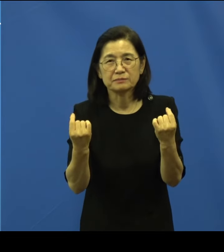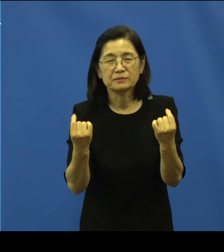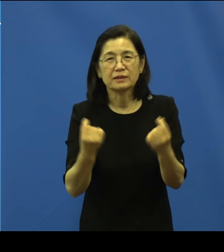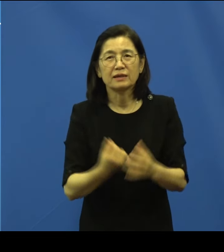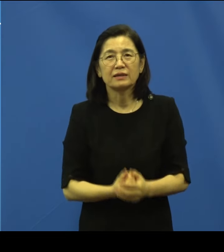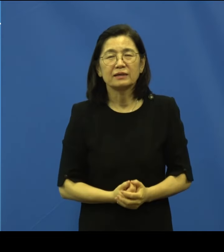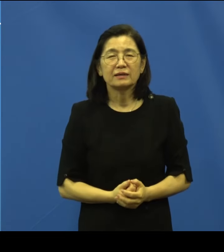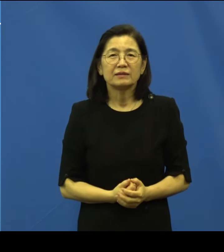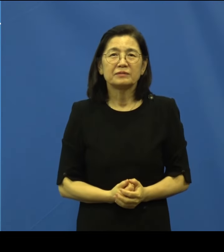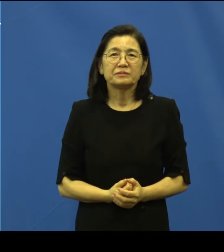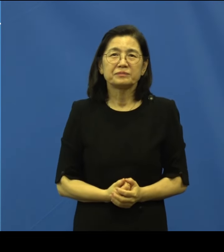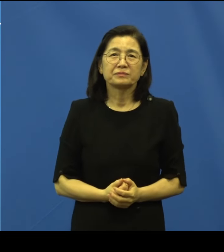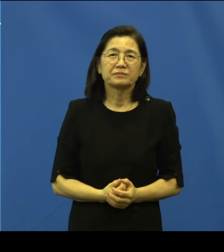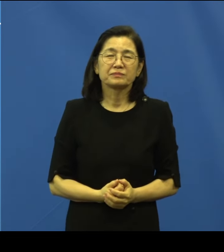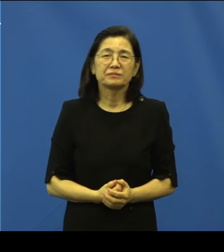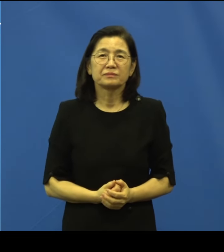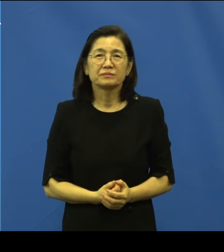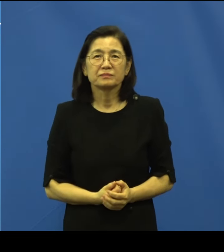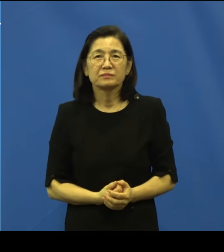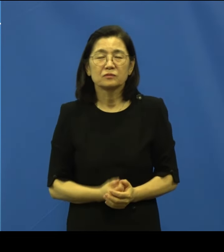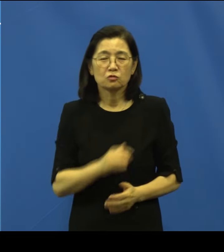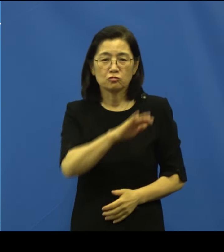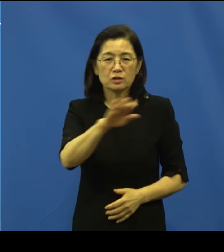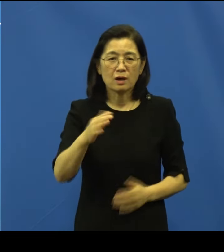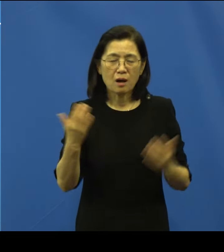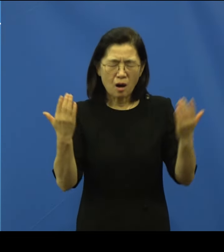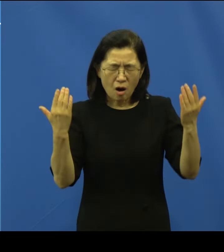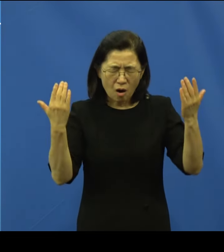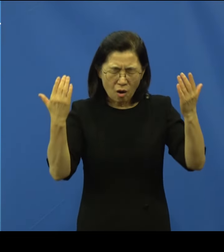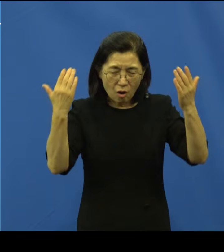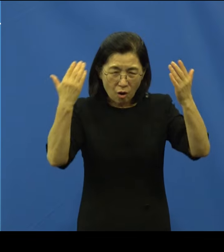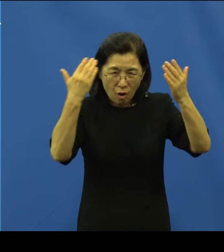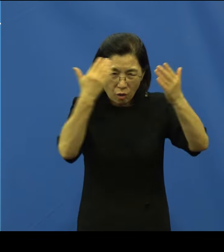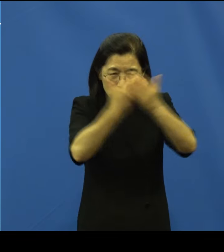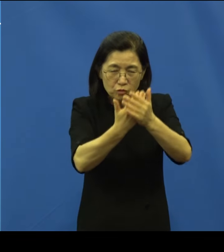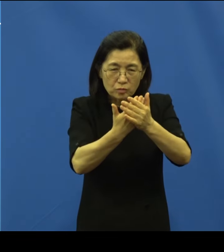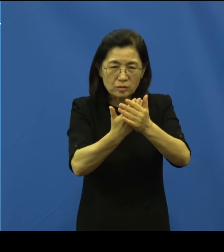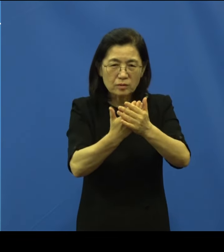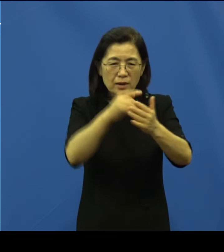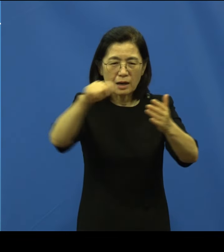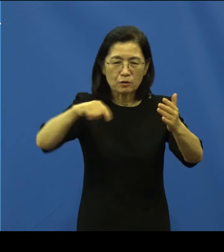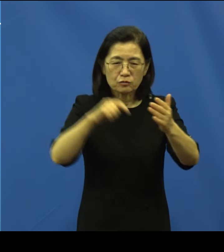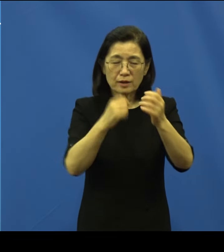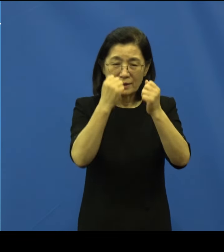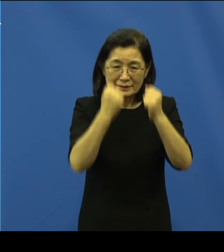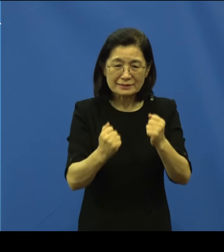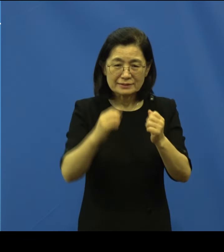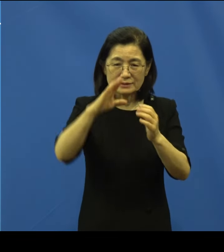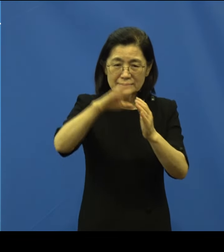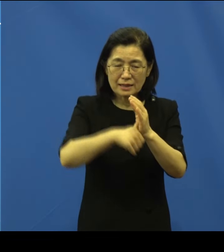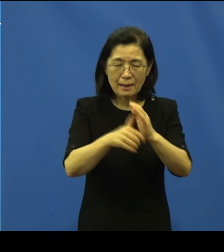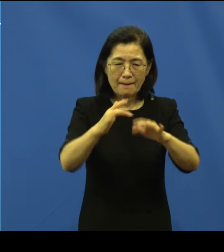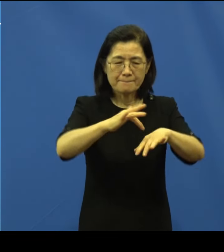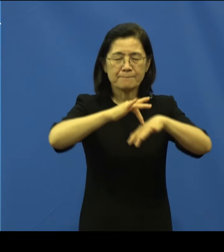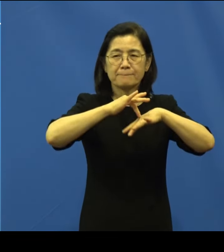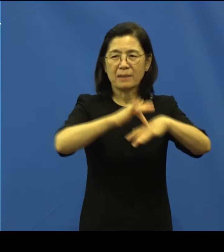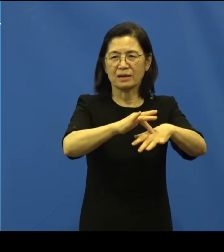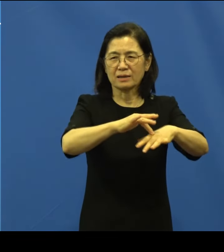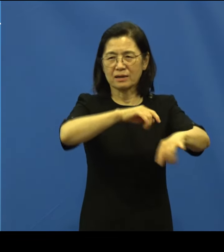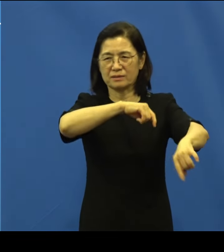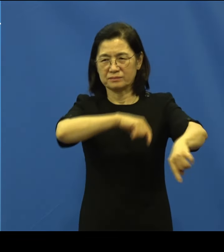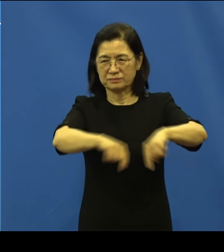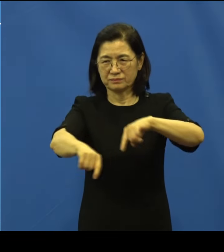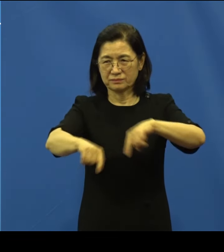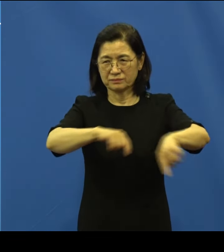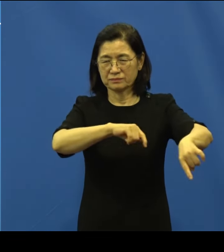때 마귀가 지배하고 마귀가 통치하는 나라가 어둠의 나라란 말이에요. 그러니까 영적 무지란 뭐냐? 눈이